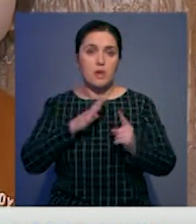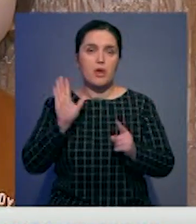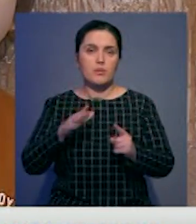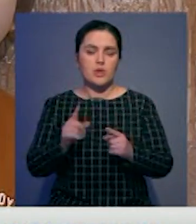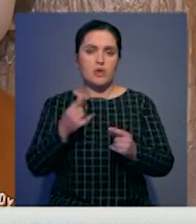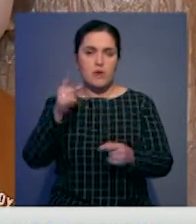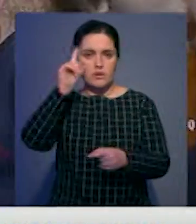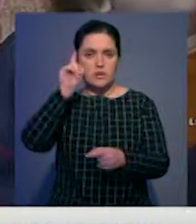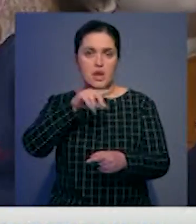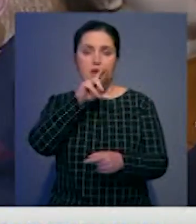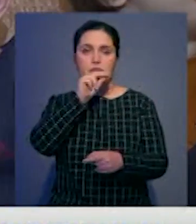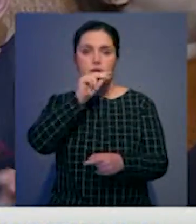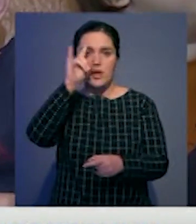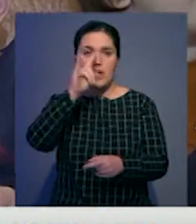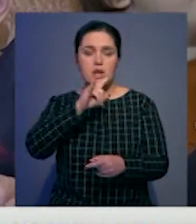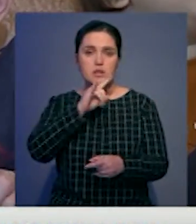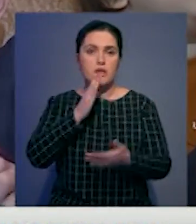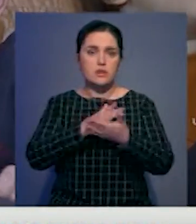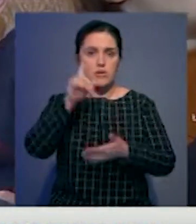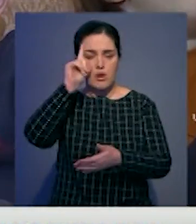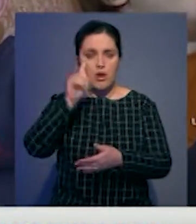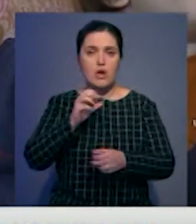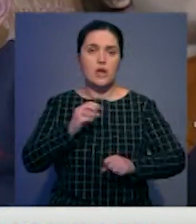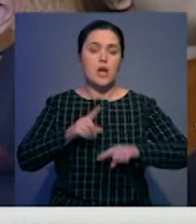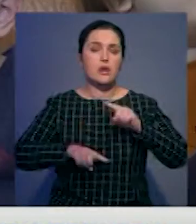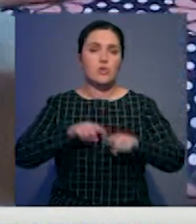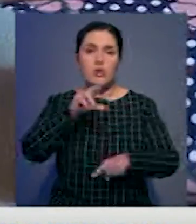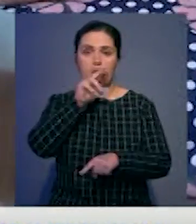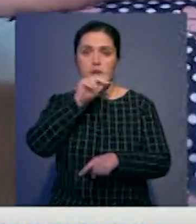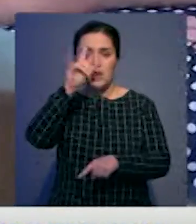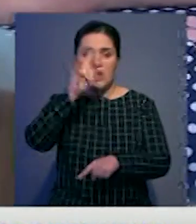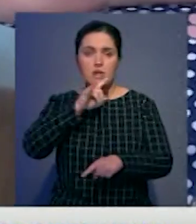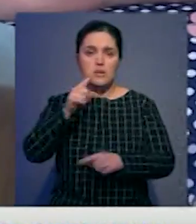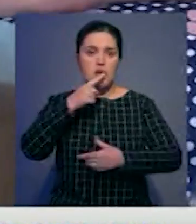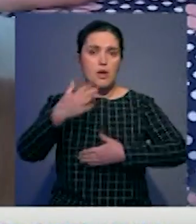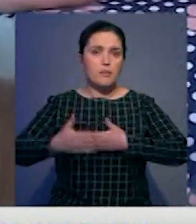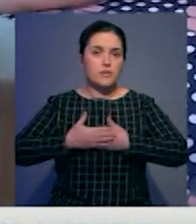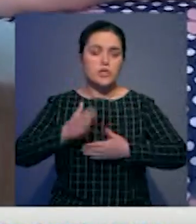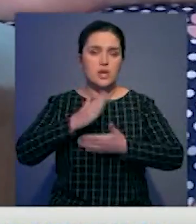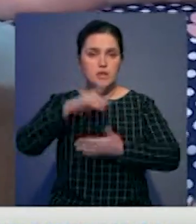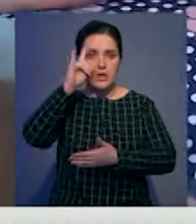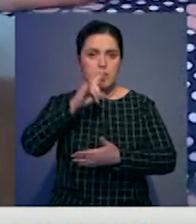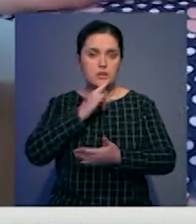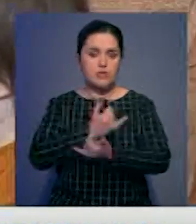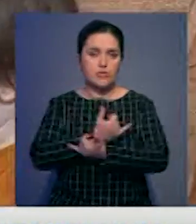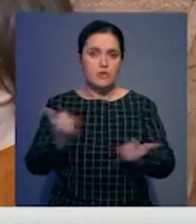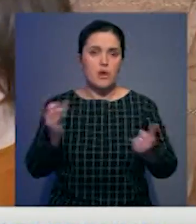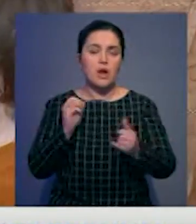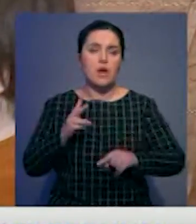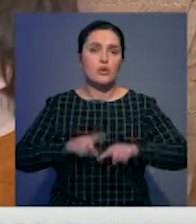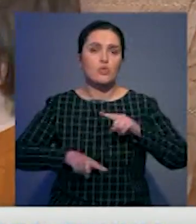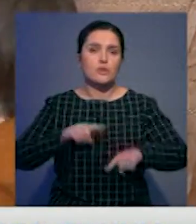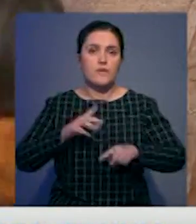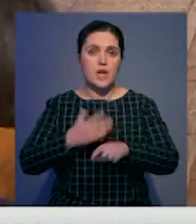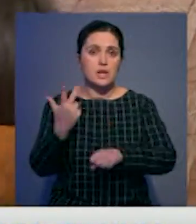язык. И сейчас для Орбани Магомадова казахский как родной. Да и сами казахи стали ближе, чем родственники, оставшиеся в Чечне. Трижды